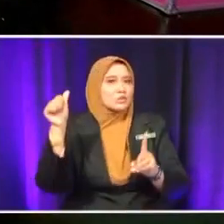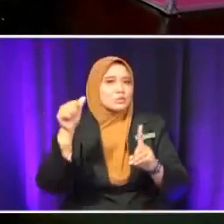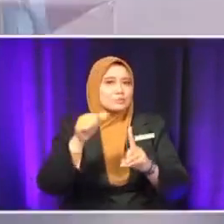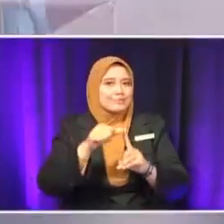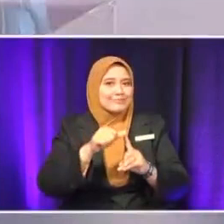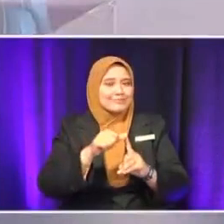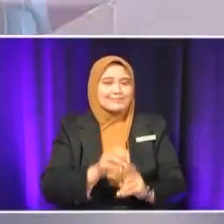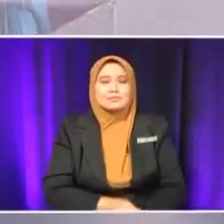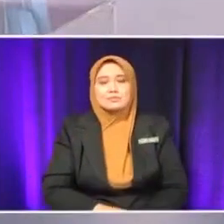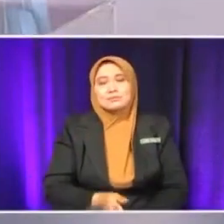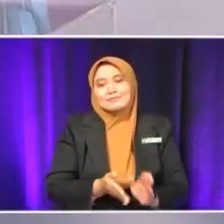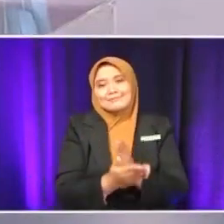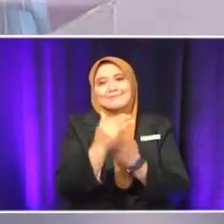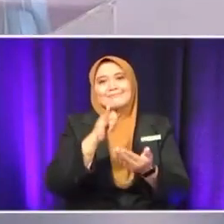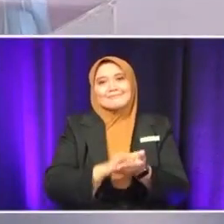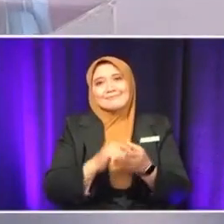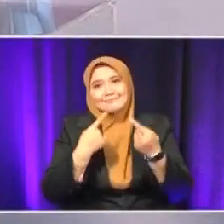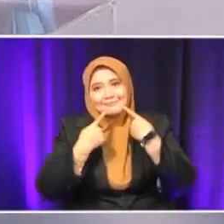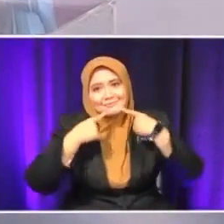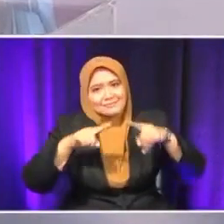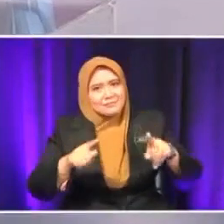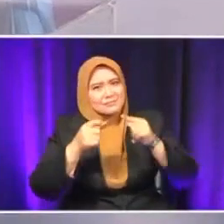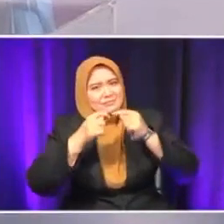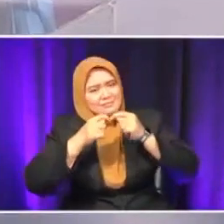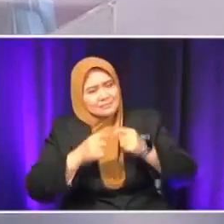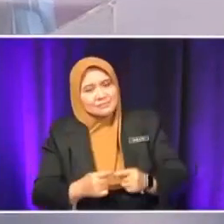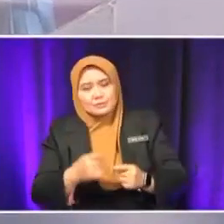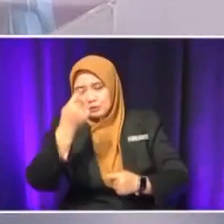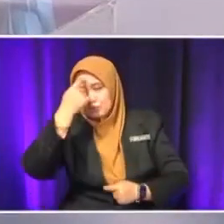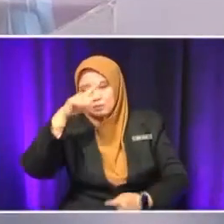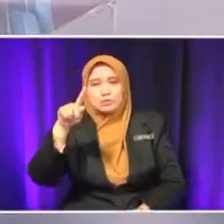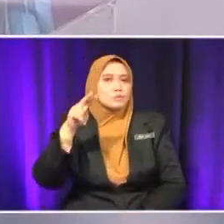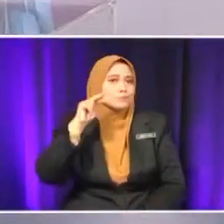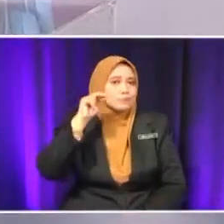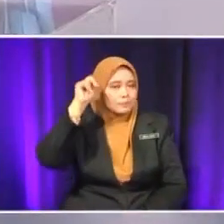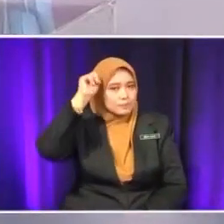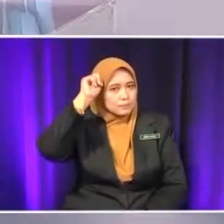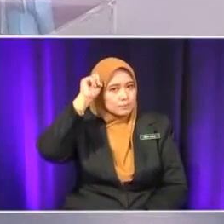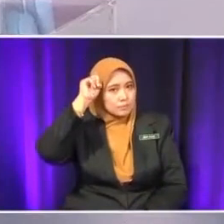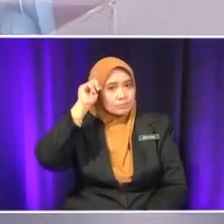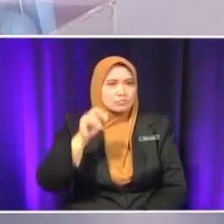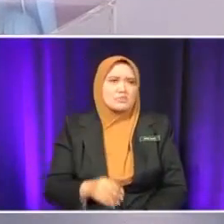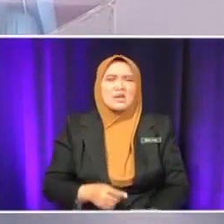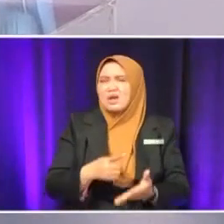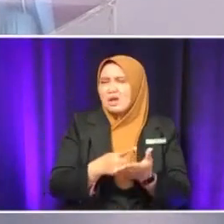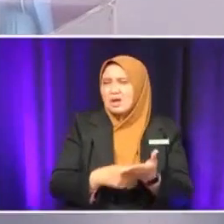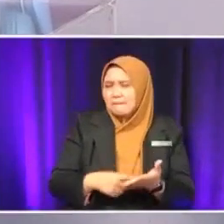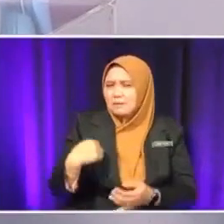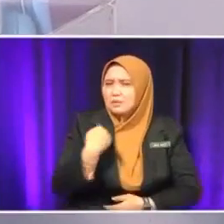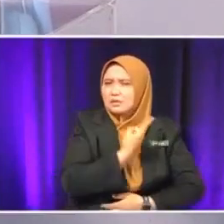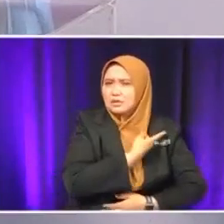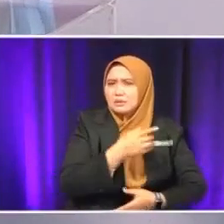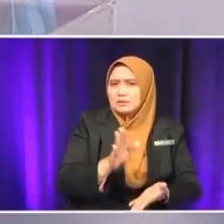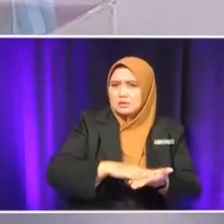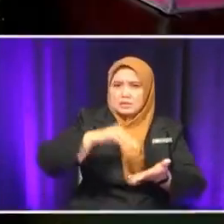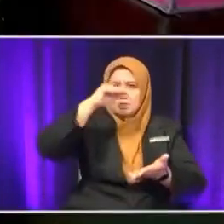Naim. Okey. Baiklah, terima kasih cikgu. Itu dia. Mungkin cikgu boleh kongsikan rumusan tentang apa yang telah kita belajar dalam segmen